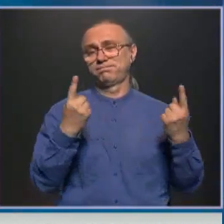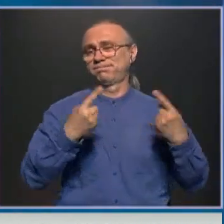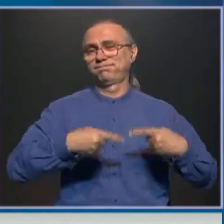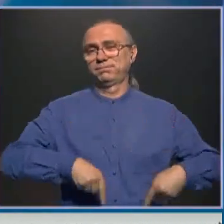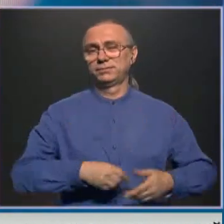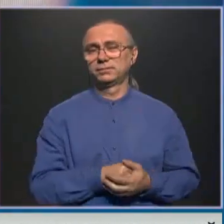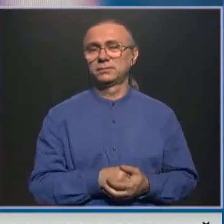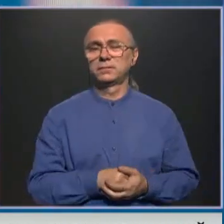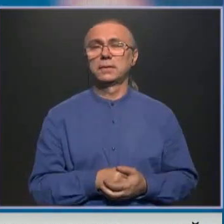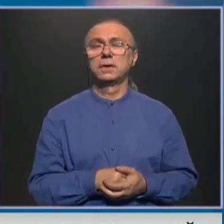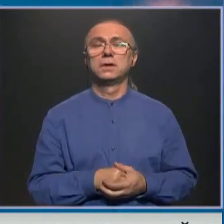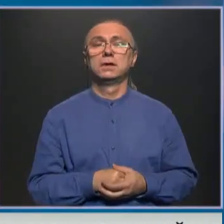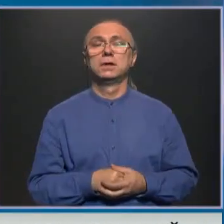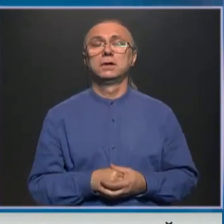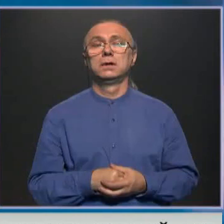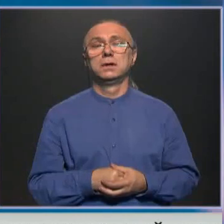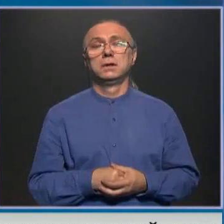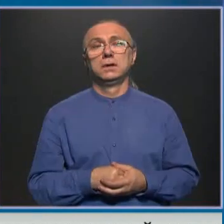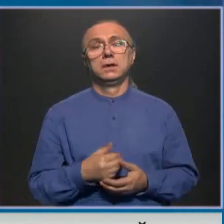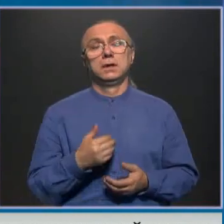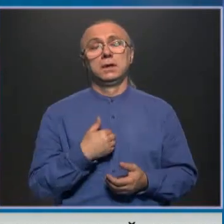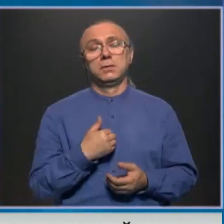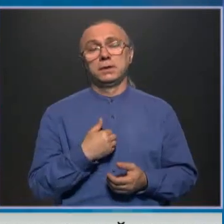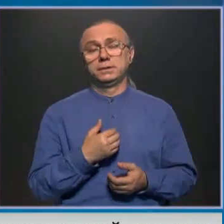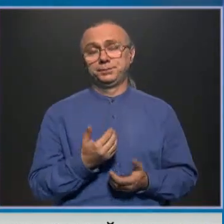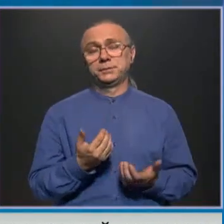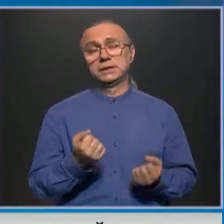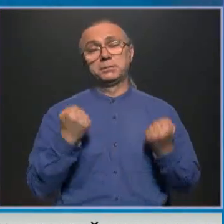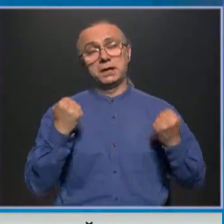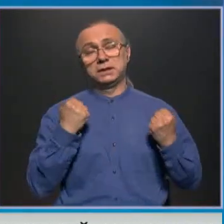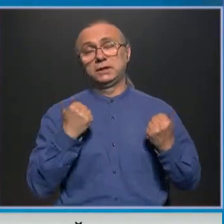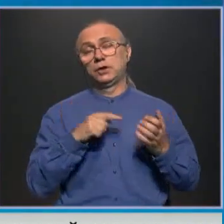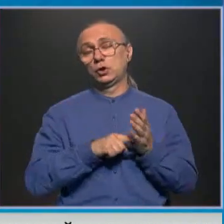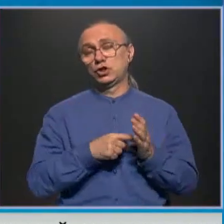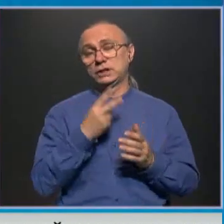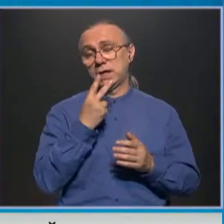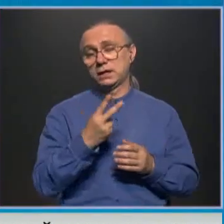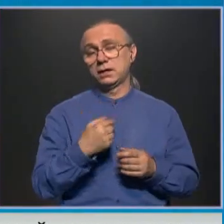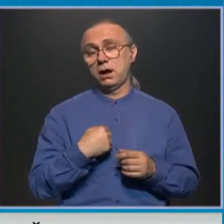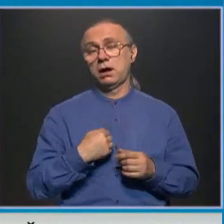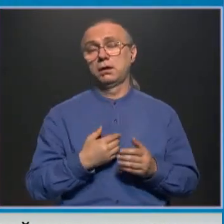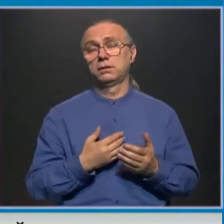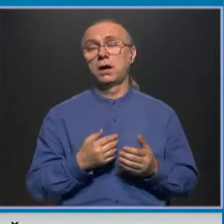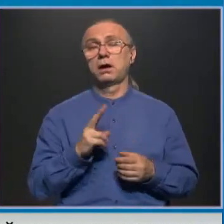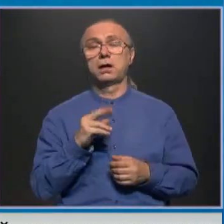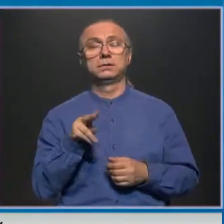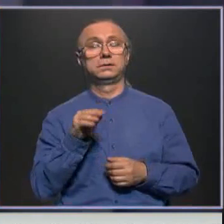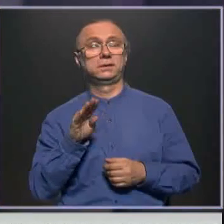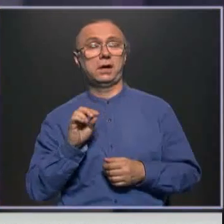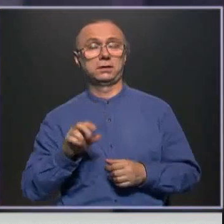нет? Тем не менее, я бы, с другой стороны, со спортивной точки зрения, как кандидат в мастера спорта, предлагаю